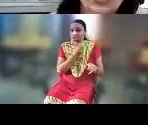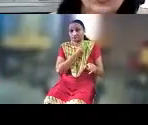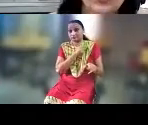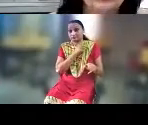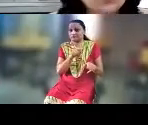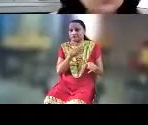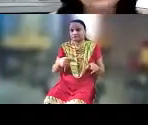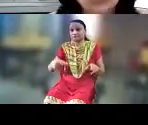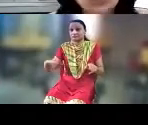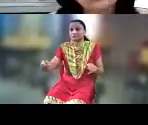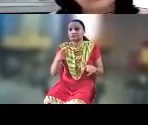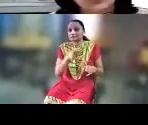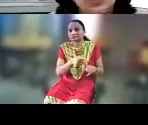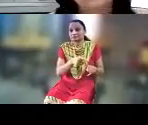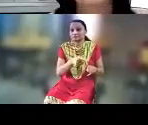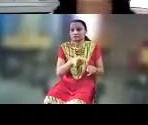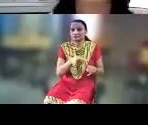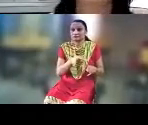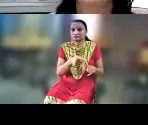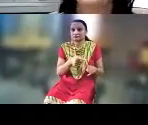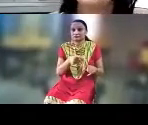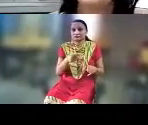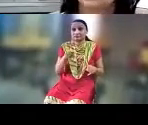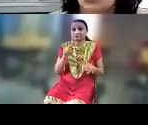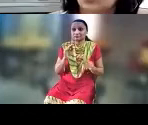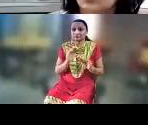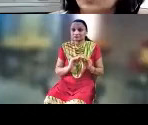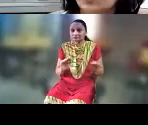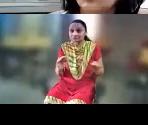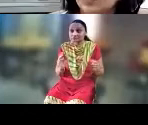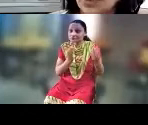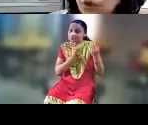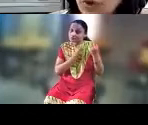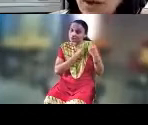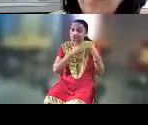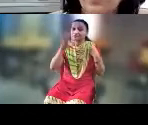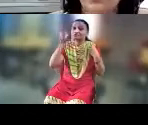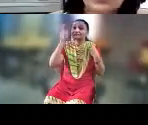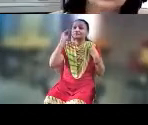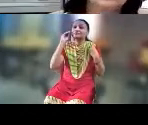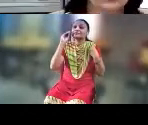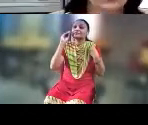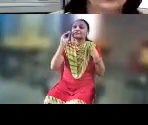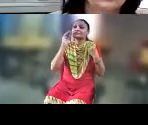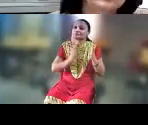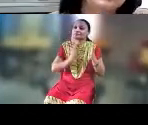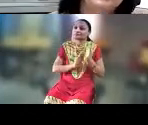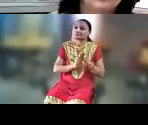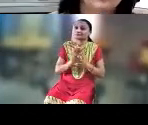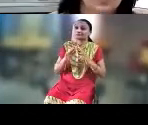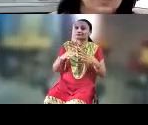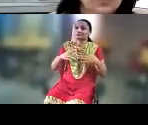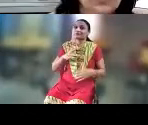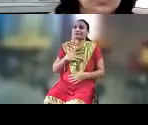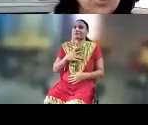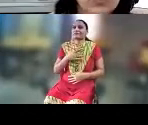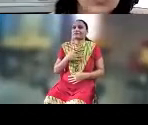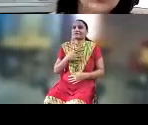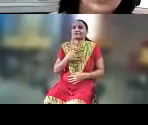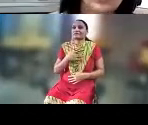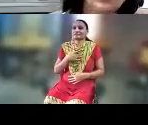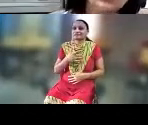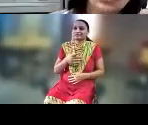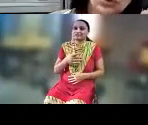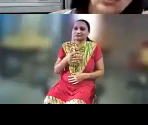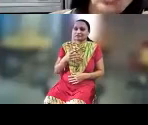करते हो। तो बच्चा उसमें बहुत रिस्पॉन्सिबल और ग्रोन अप महसूस करता है। Talk with your